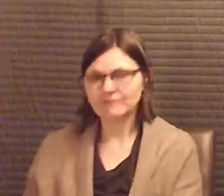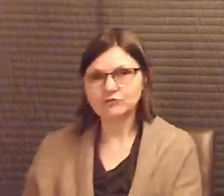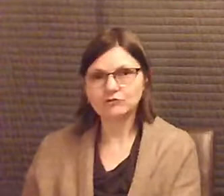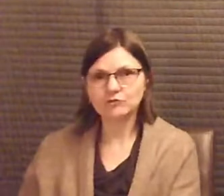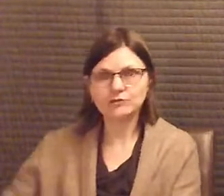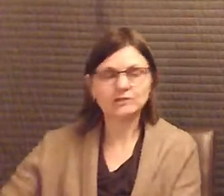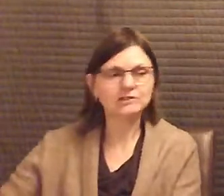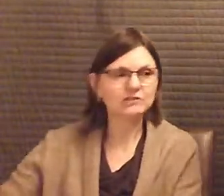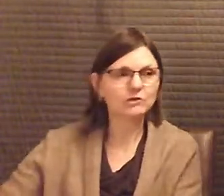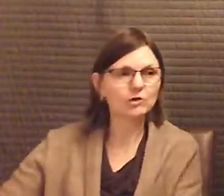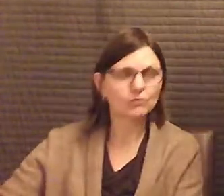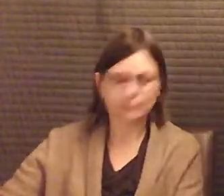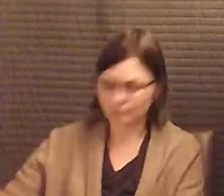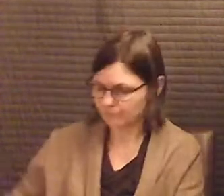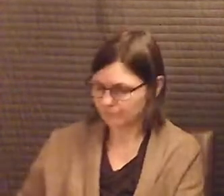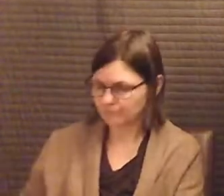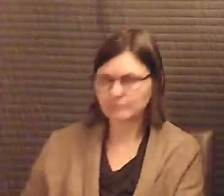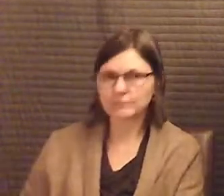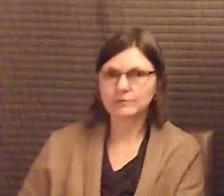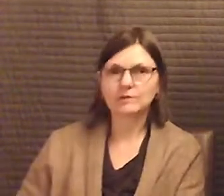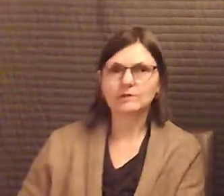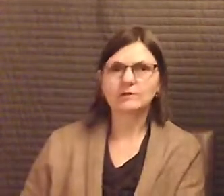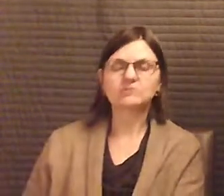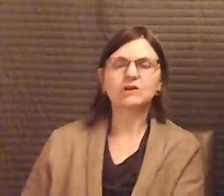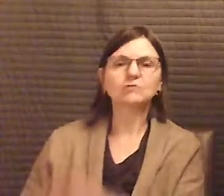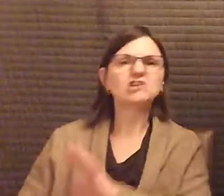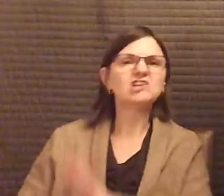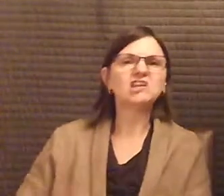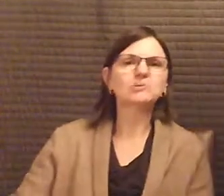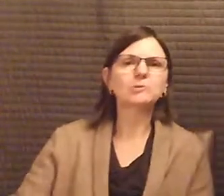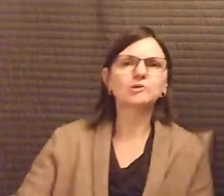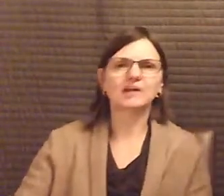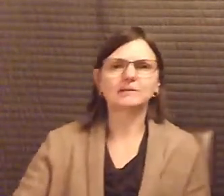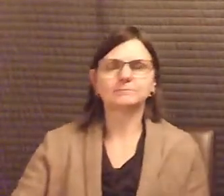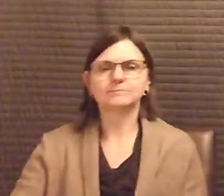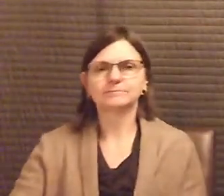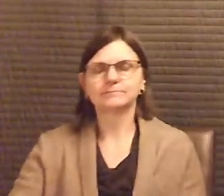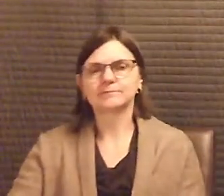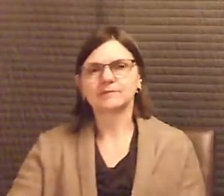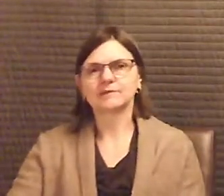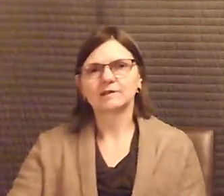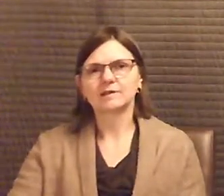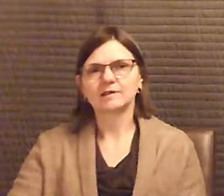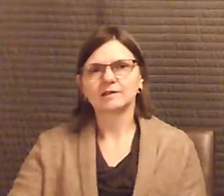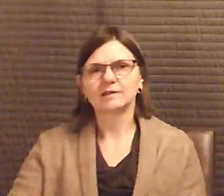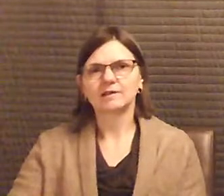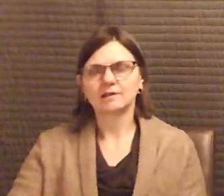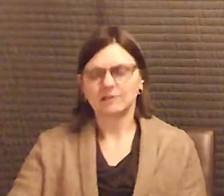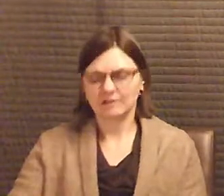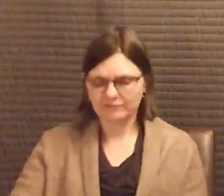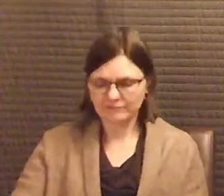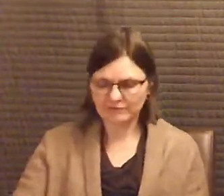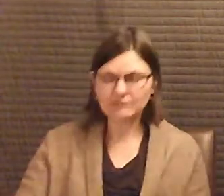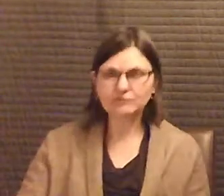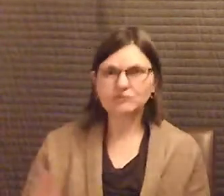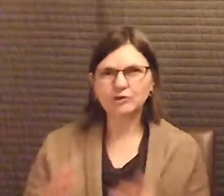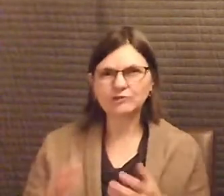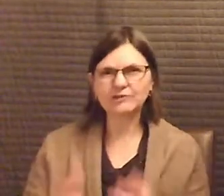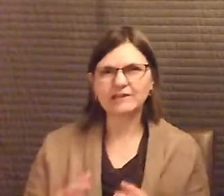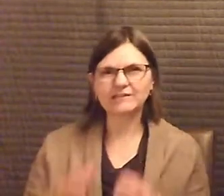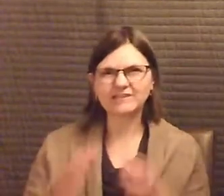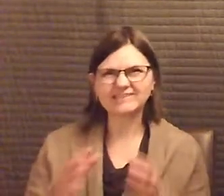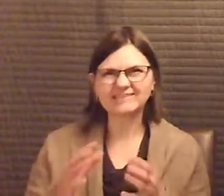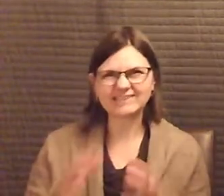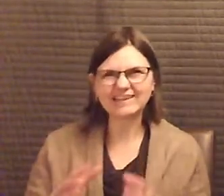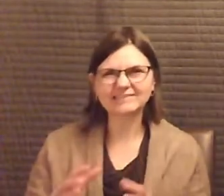van zonder dat geloof ding worden wilt hebben zou er niks gebeurd dan kost de evil familie want die gedood